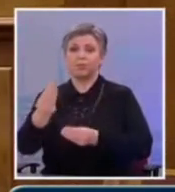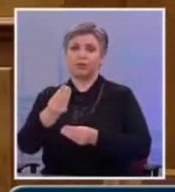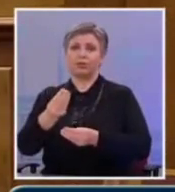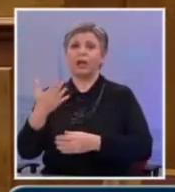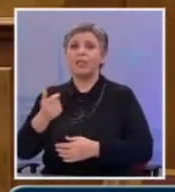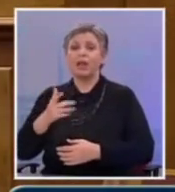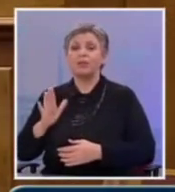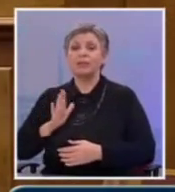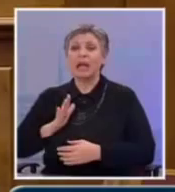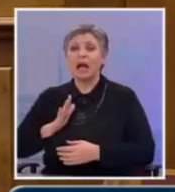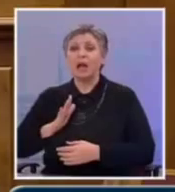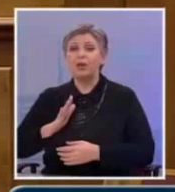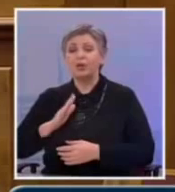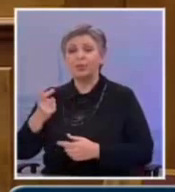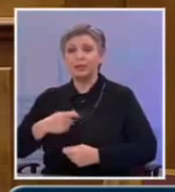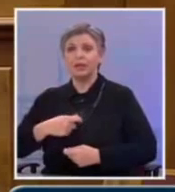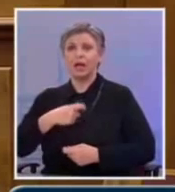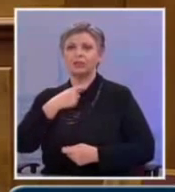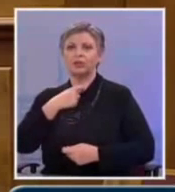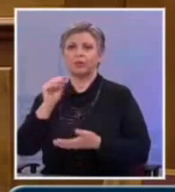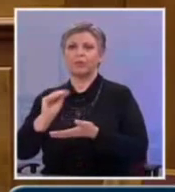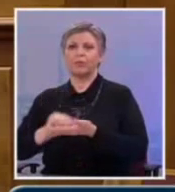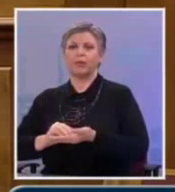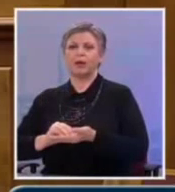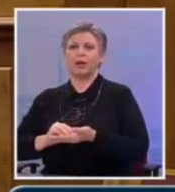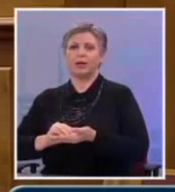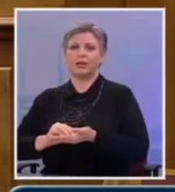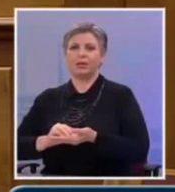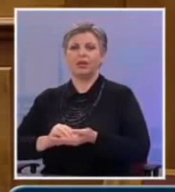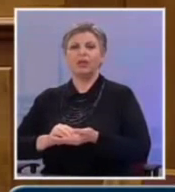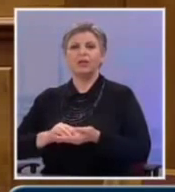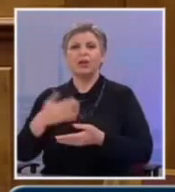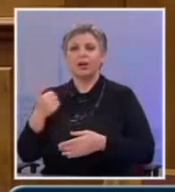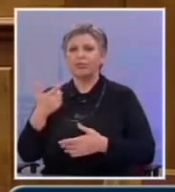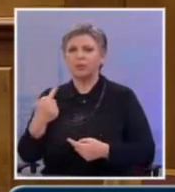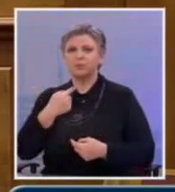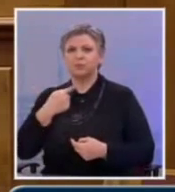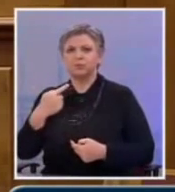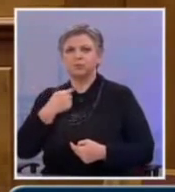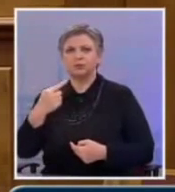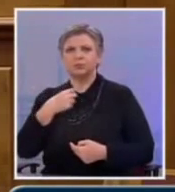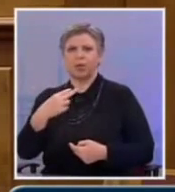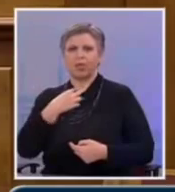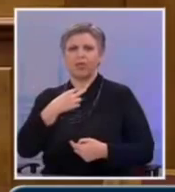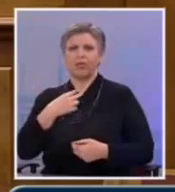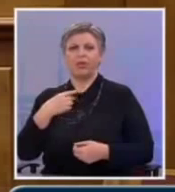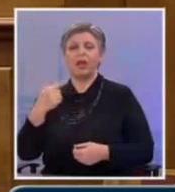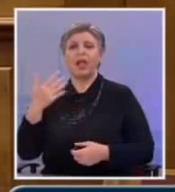αξιοπρέπεια. Θέλουμε να επιστρέψει στον τόπο η δικαιοσύνη και η δημοκρατία.